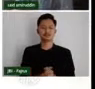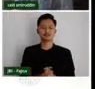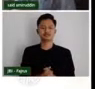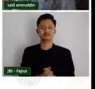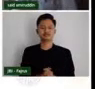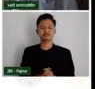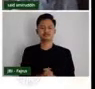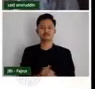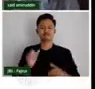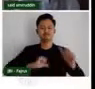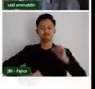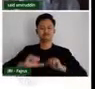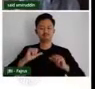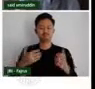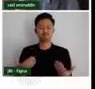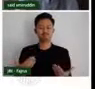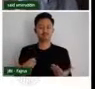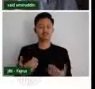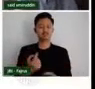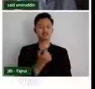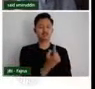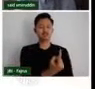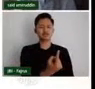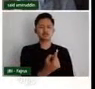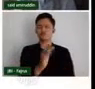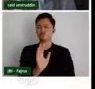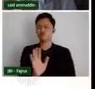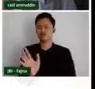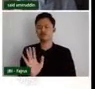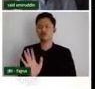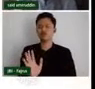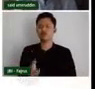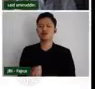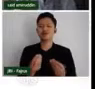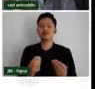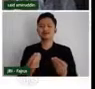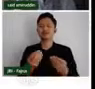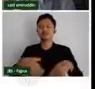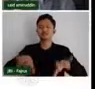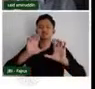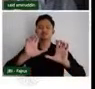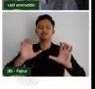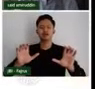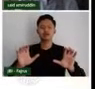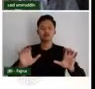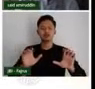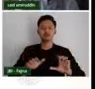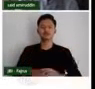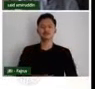dilakukan satu saja, satu produk saja, tapi bisa diberikan dalam berbagai hal. Tidak hanya